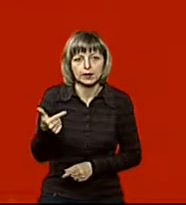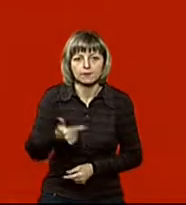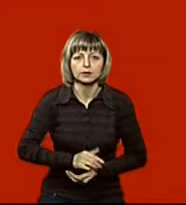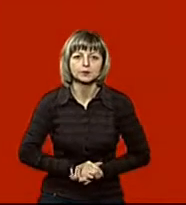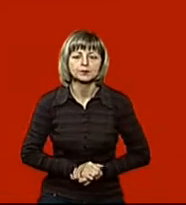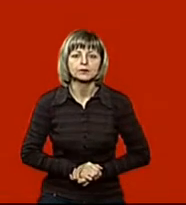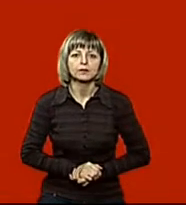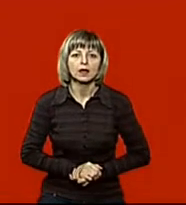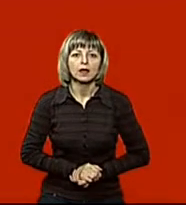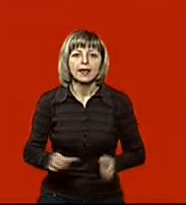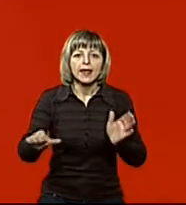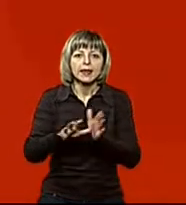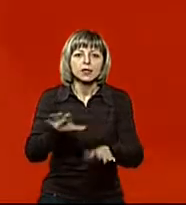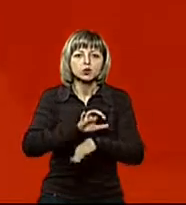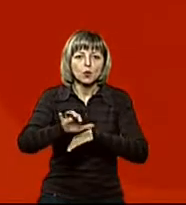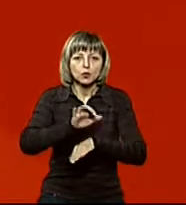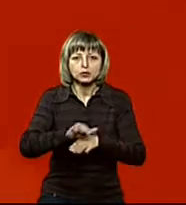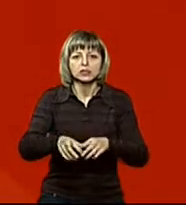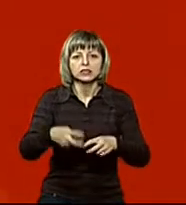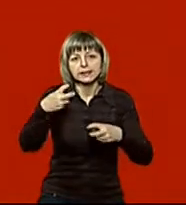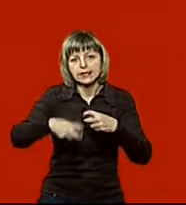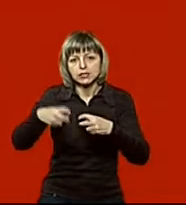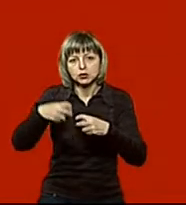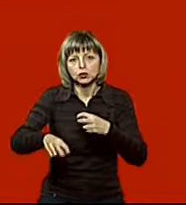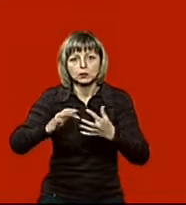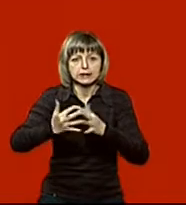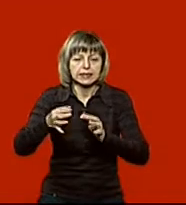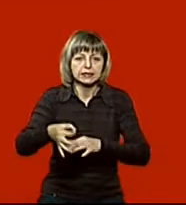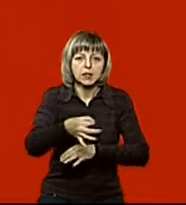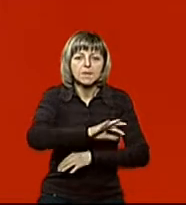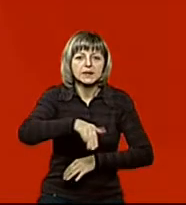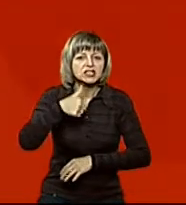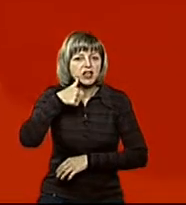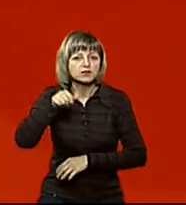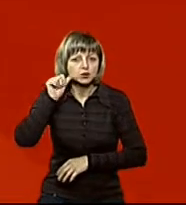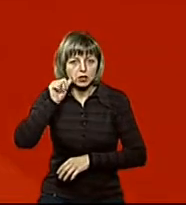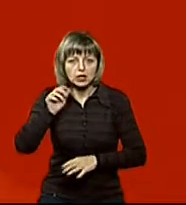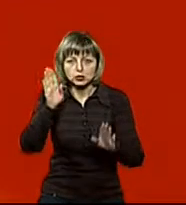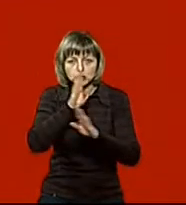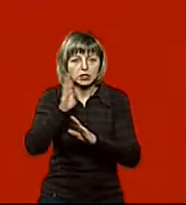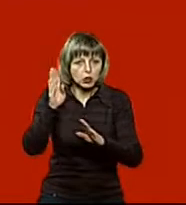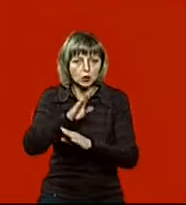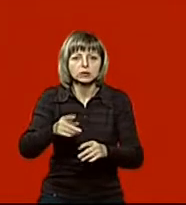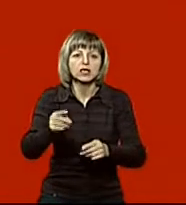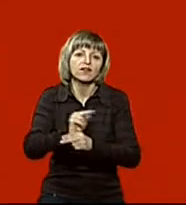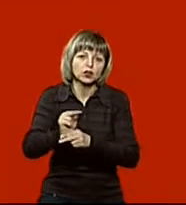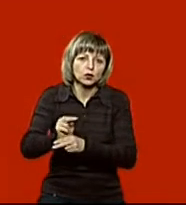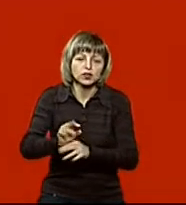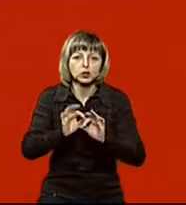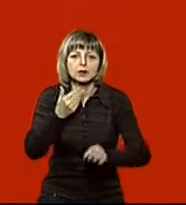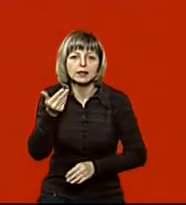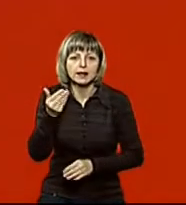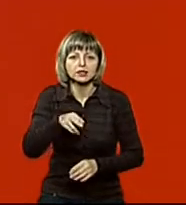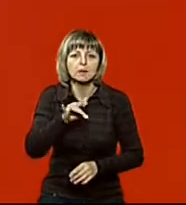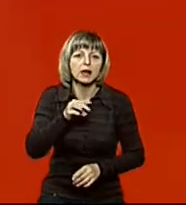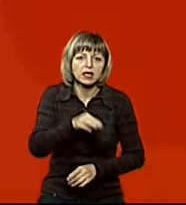вечора. Електропостачання в знеструмлених населених пунктах після вчорашньої негоди сьогодні відновили, розповіла речниця